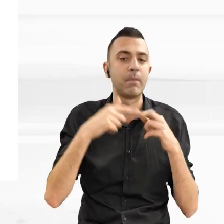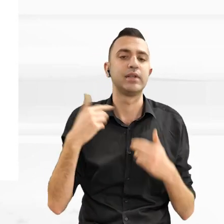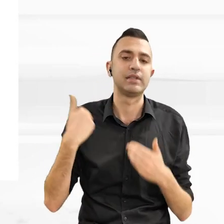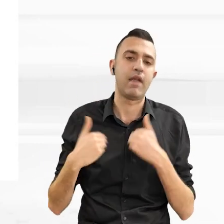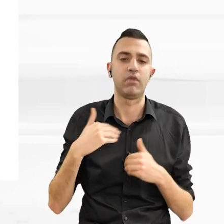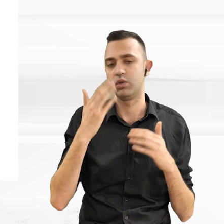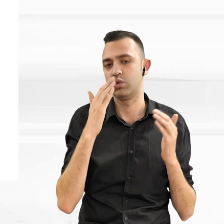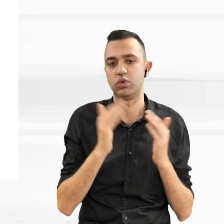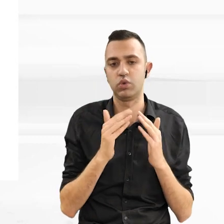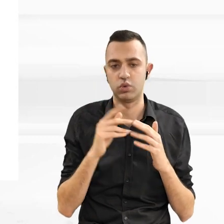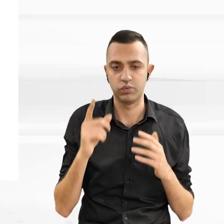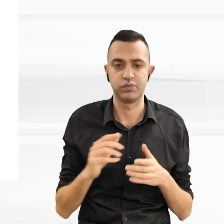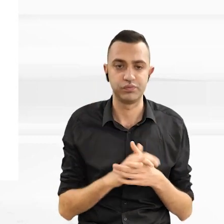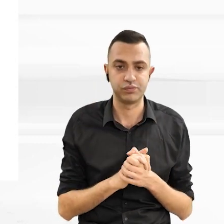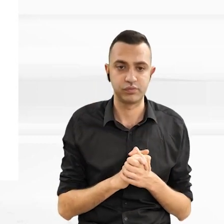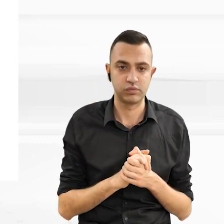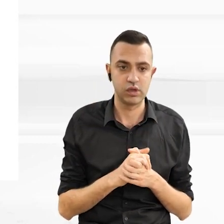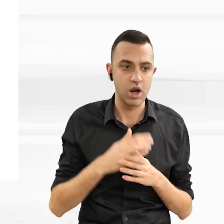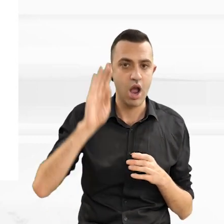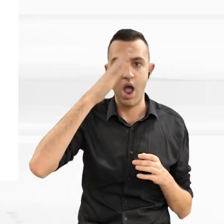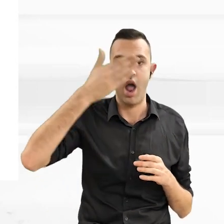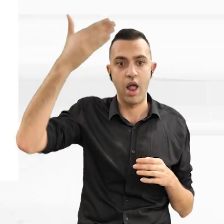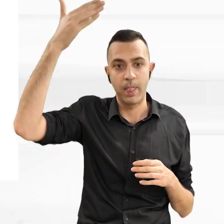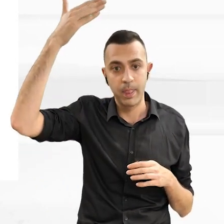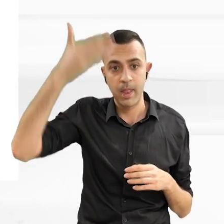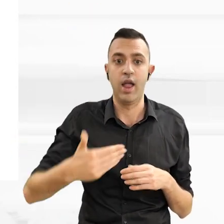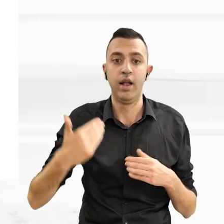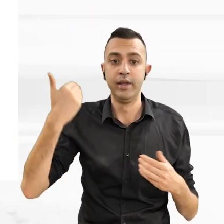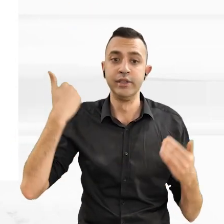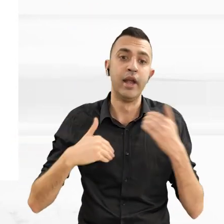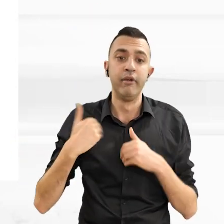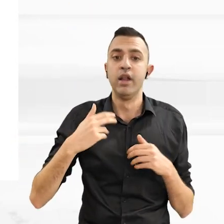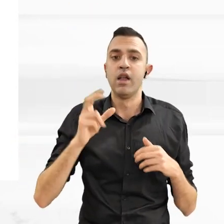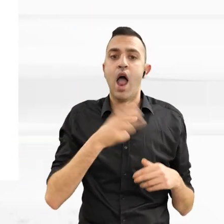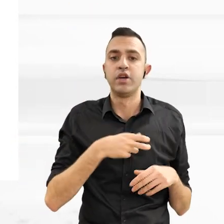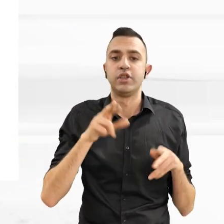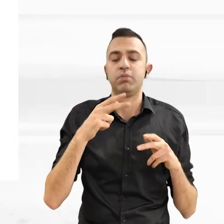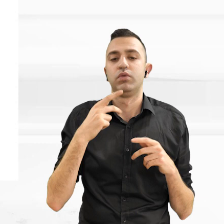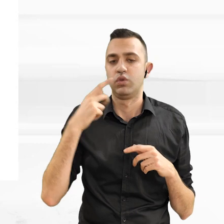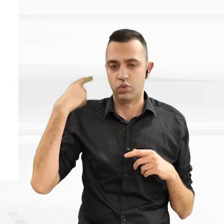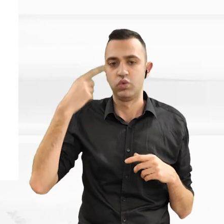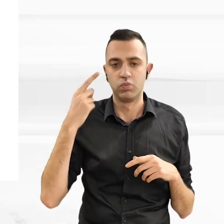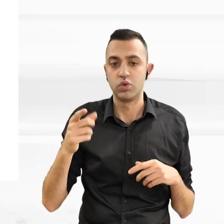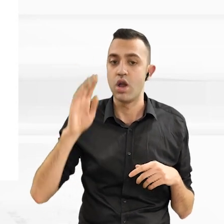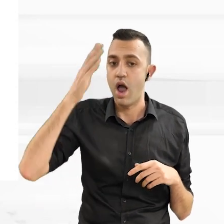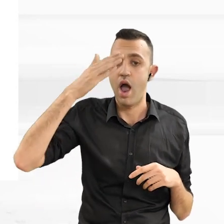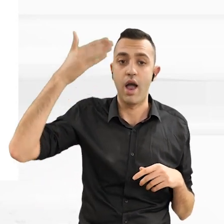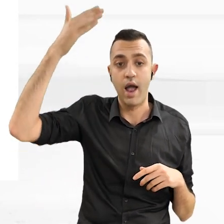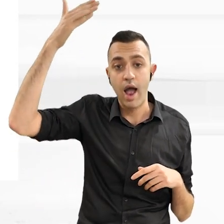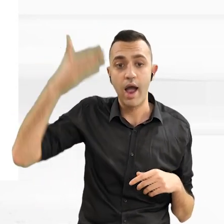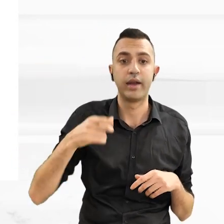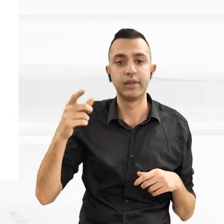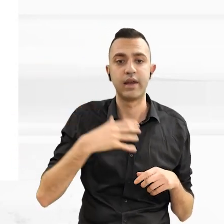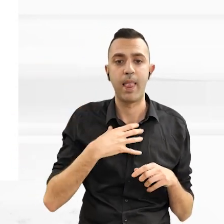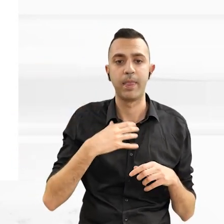Evet bu Aynalar sevgiliyi Aşık kişiler olarak düşünülmüştür Evet aynaların dizip iz